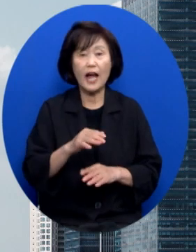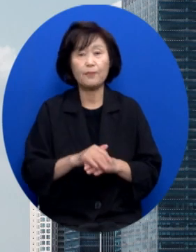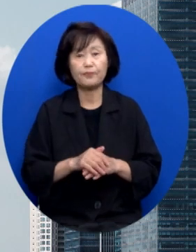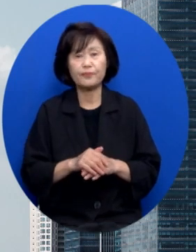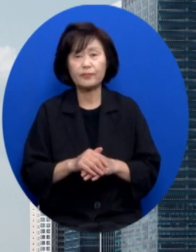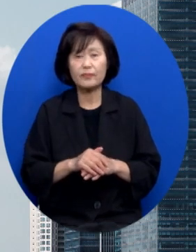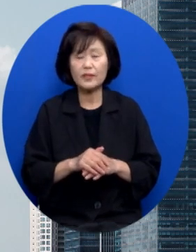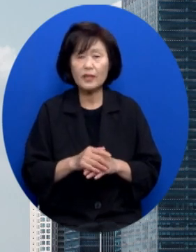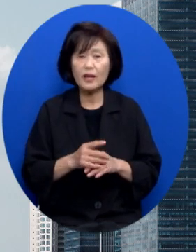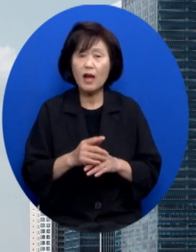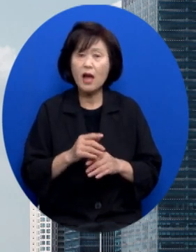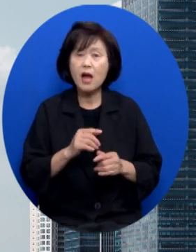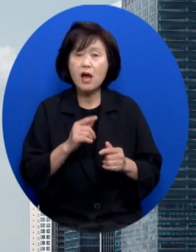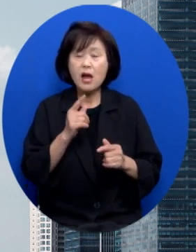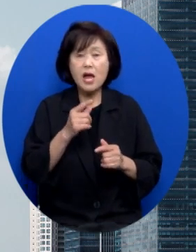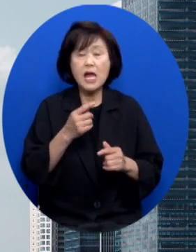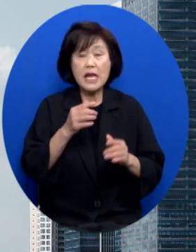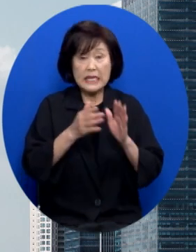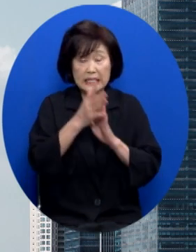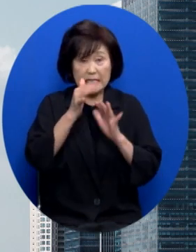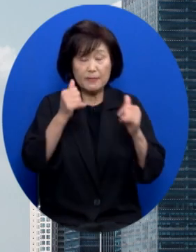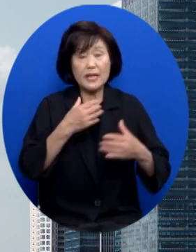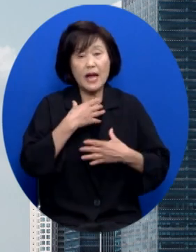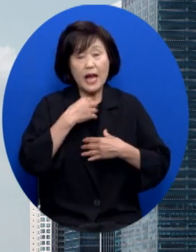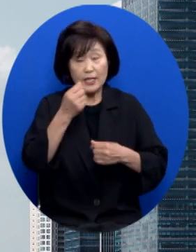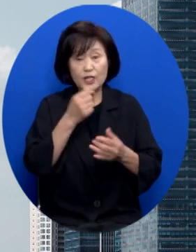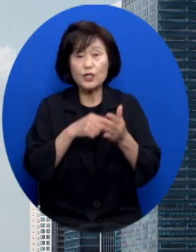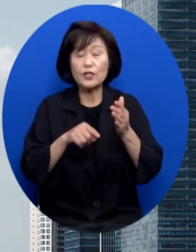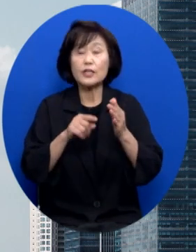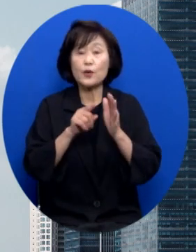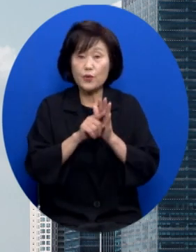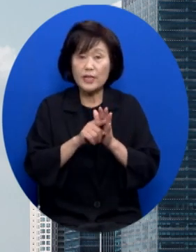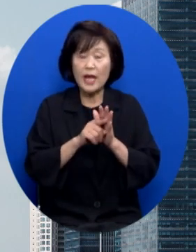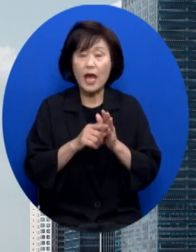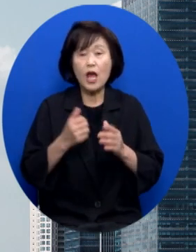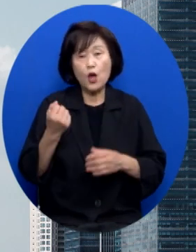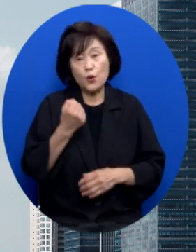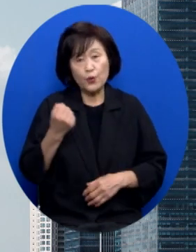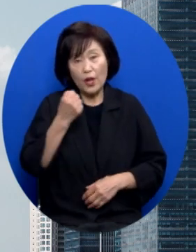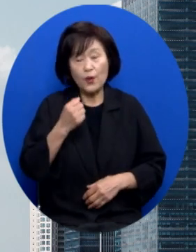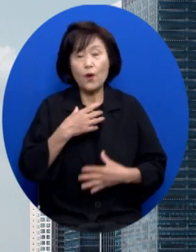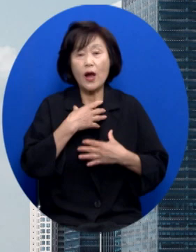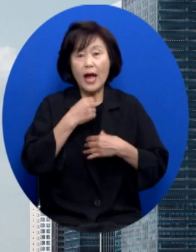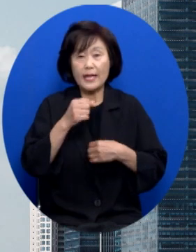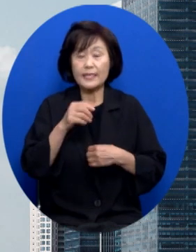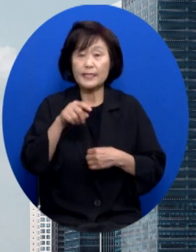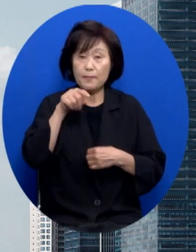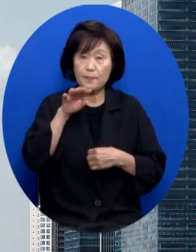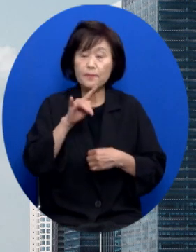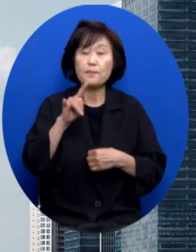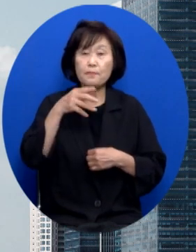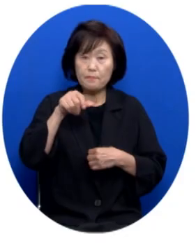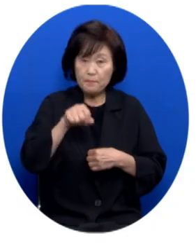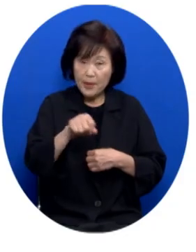동기 범죄 등으로부터 시민 안전을 지키기 위해 휴대용 안심벨 헬프미를 확대 보급합니다.